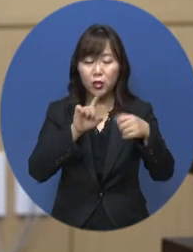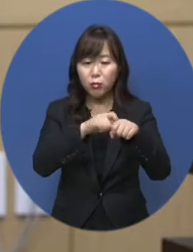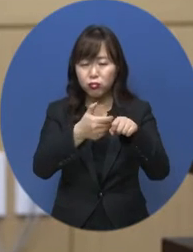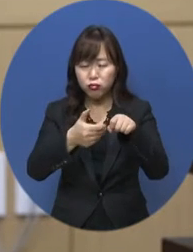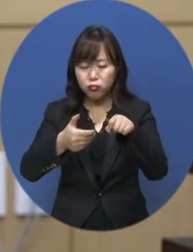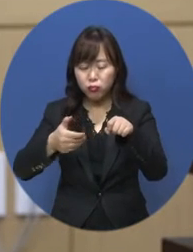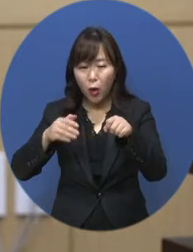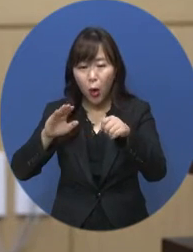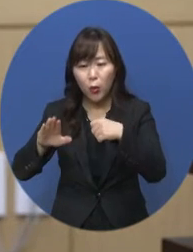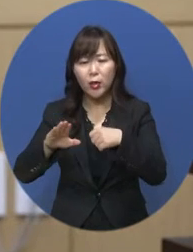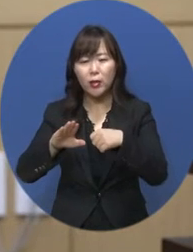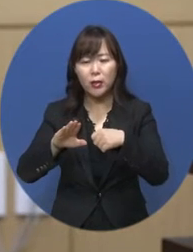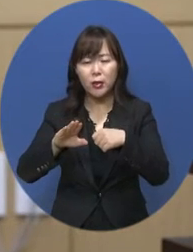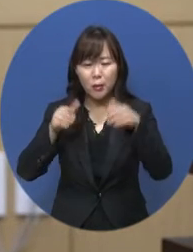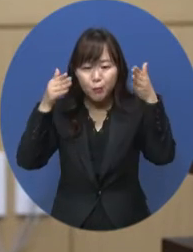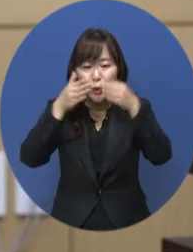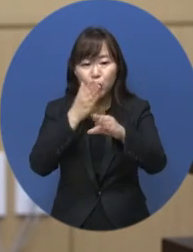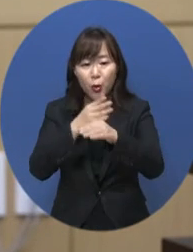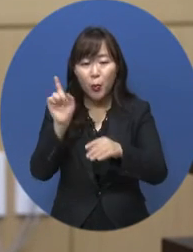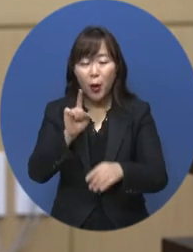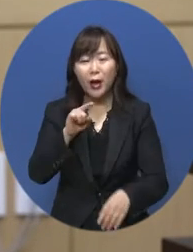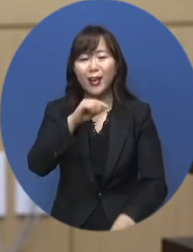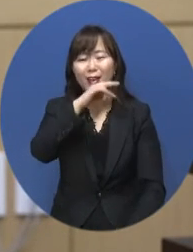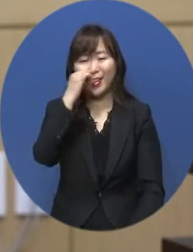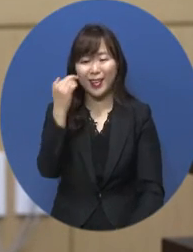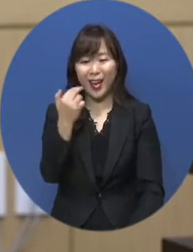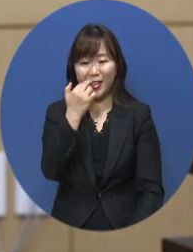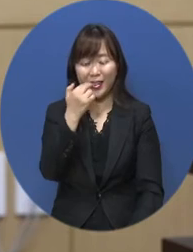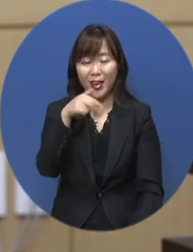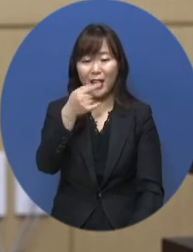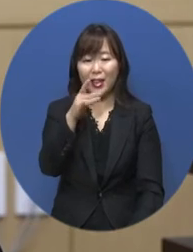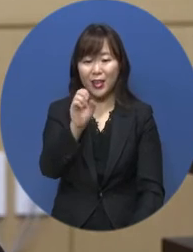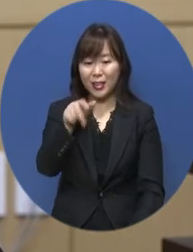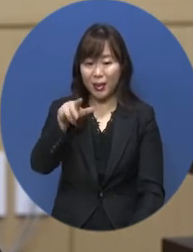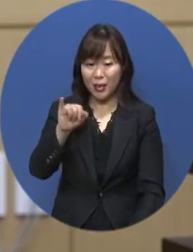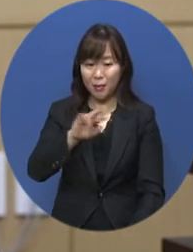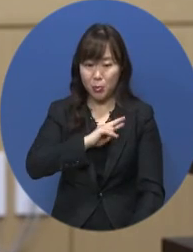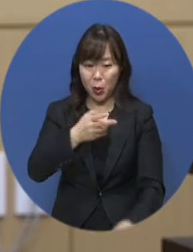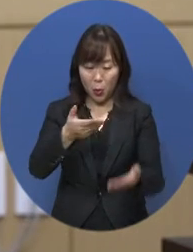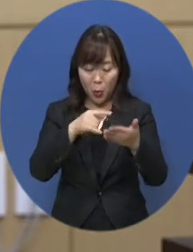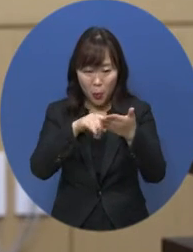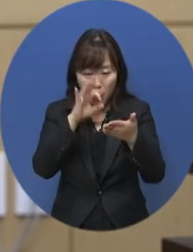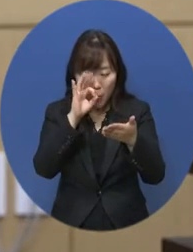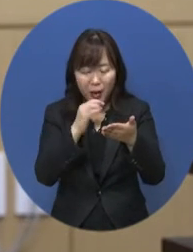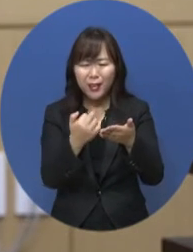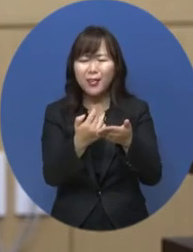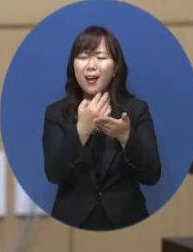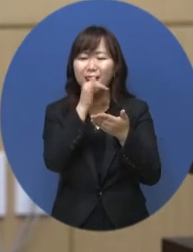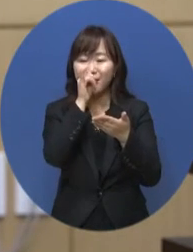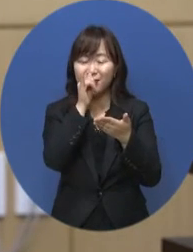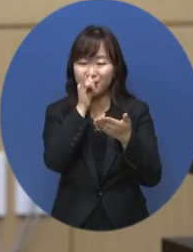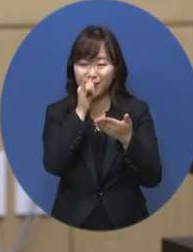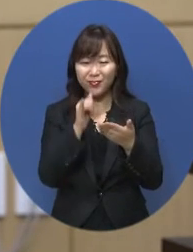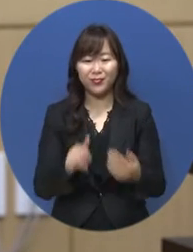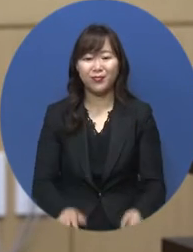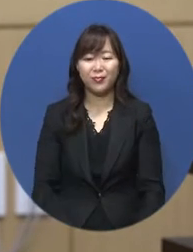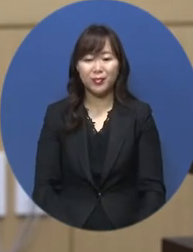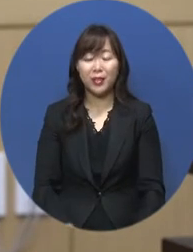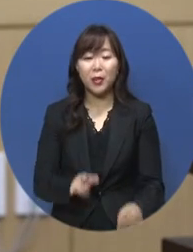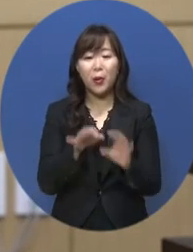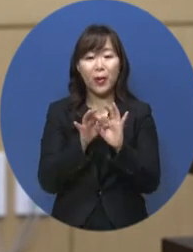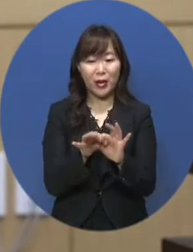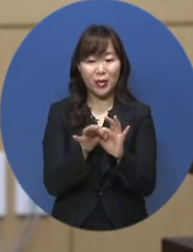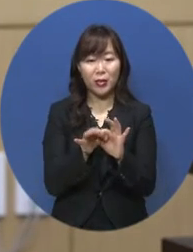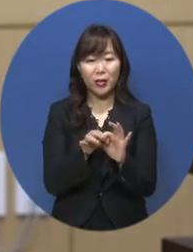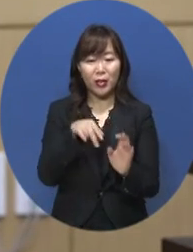역점으로 그 추진하고 있는 게 바로 향기. 예, 제가 아까 명함을 이렇게 받았는데 명함에서 예. 향기가 나더라고요. 아, 그랬어요? 예. 아, 예. 이와